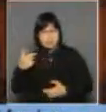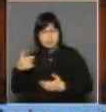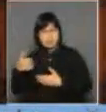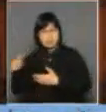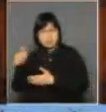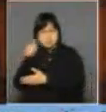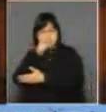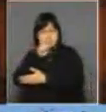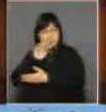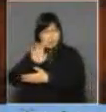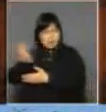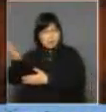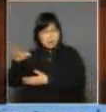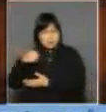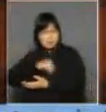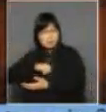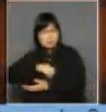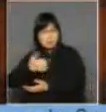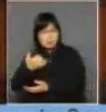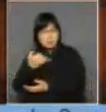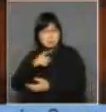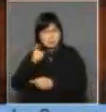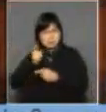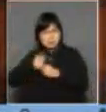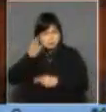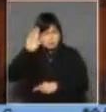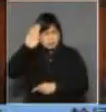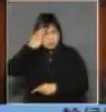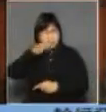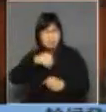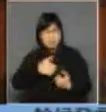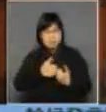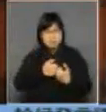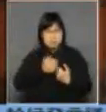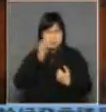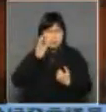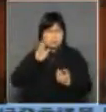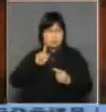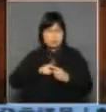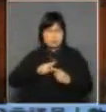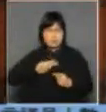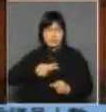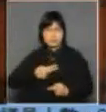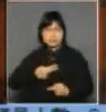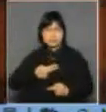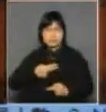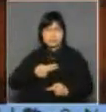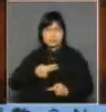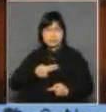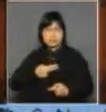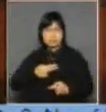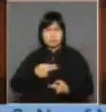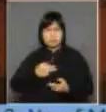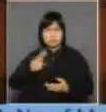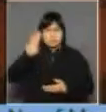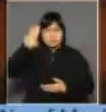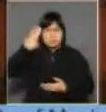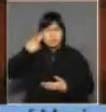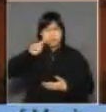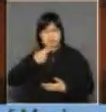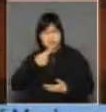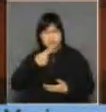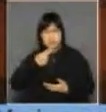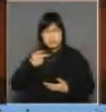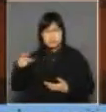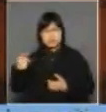心呢？而将来如果真的这个新郎做了负心郎，不信守的承诺，这个新